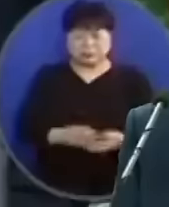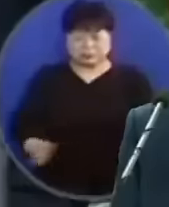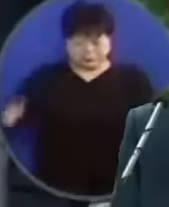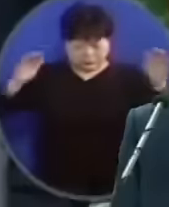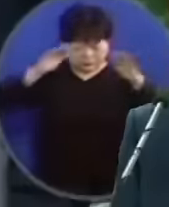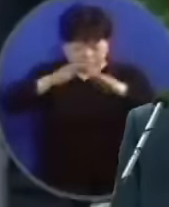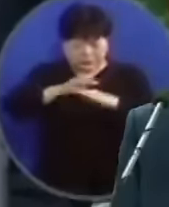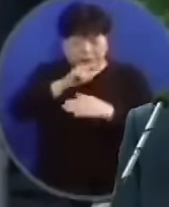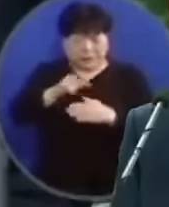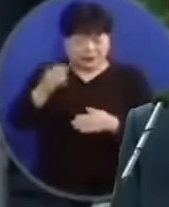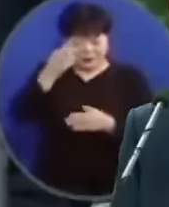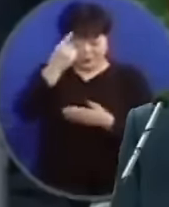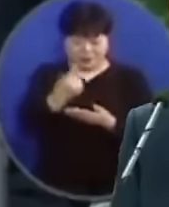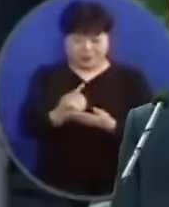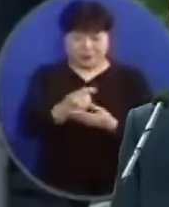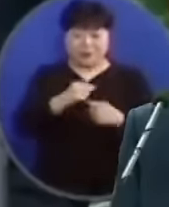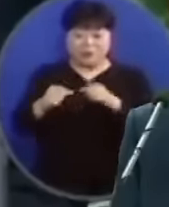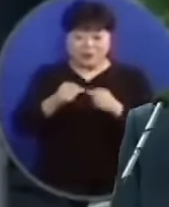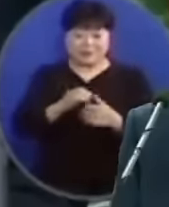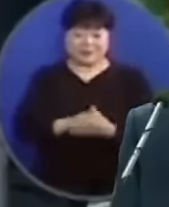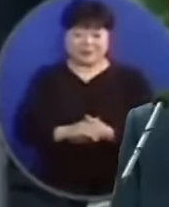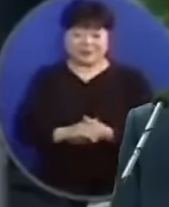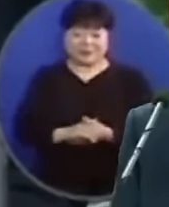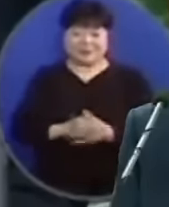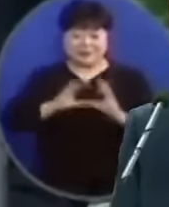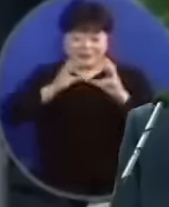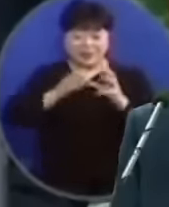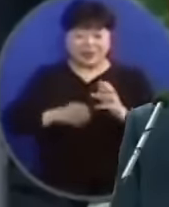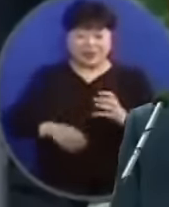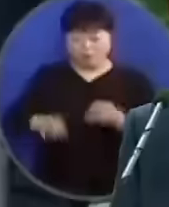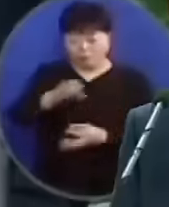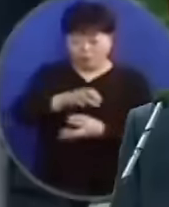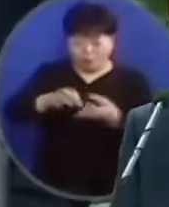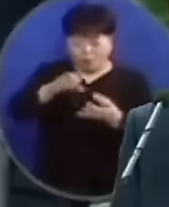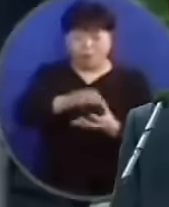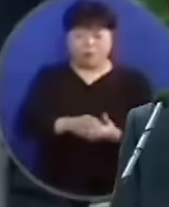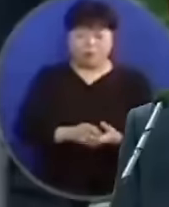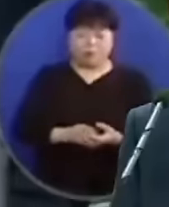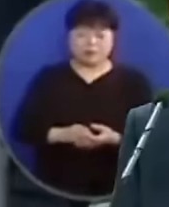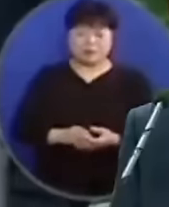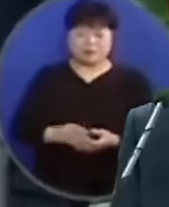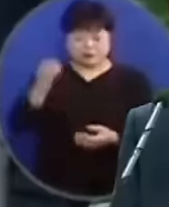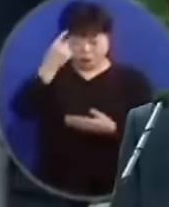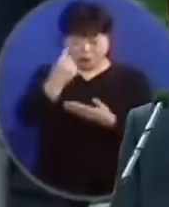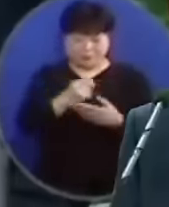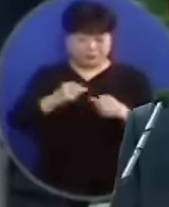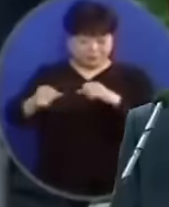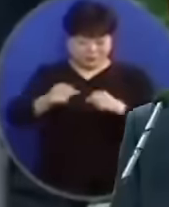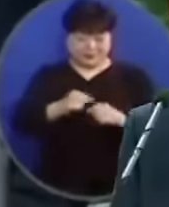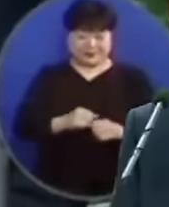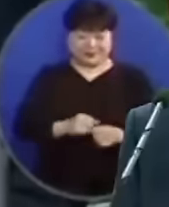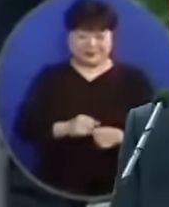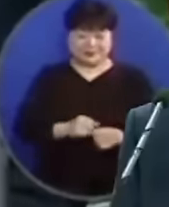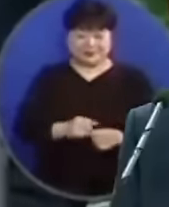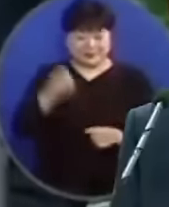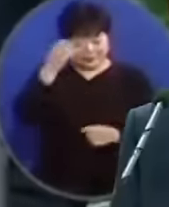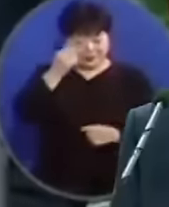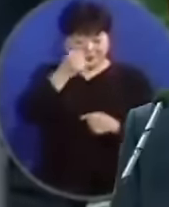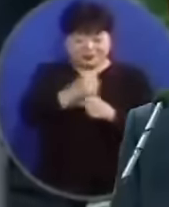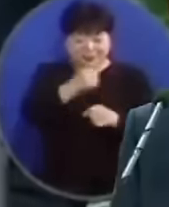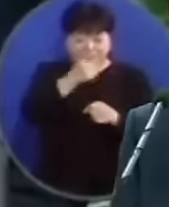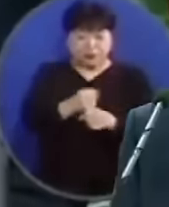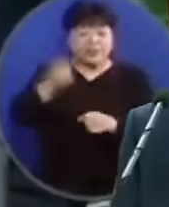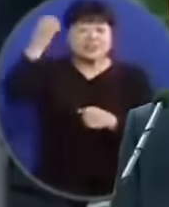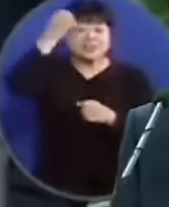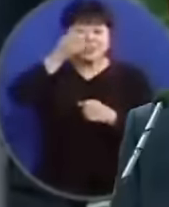했으면 성령이 운행하십니다. 나라가 공허하고 혼돈하고 허감의 기쁨을 했으면 성령이 운행하십니다. 성령은 창조하는